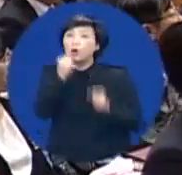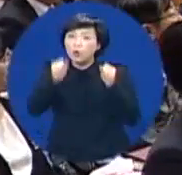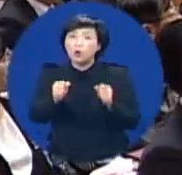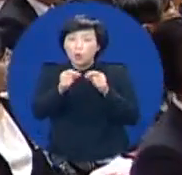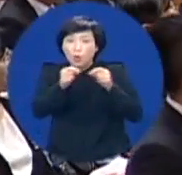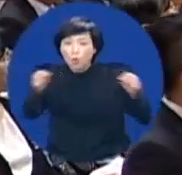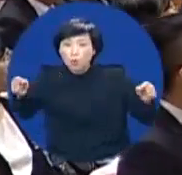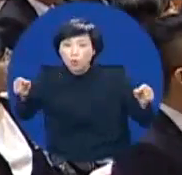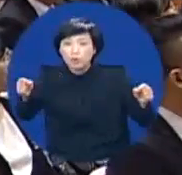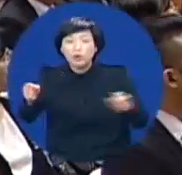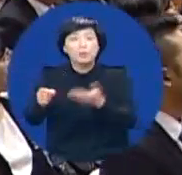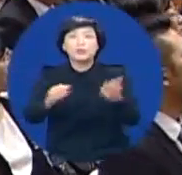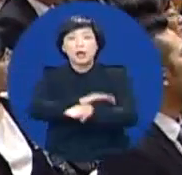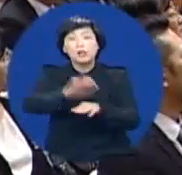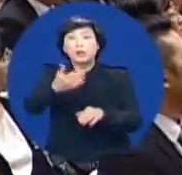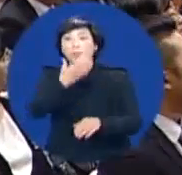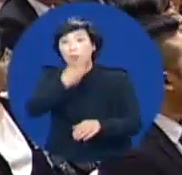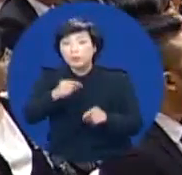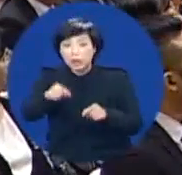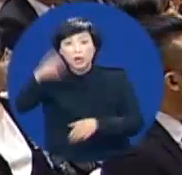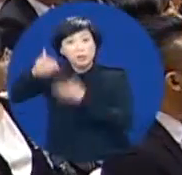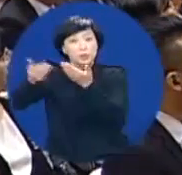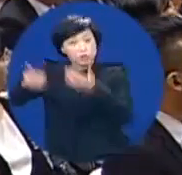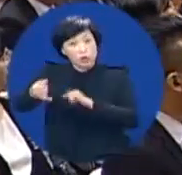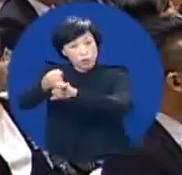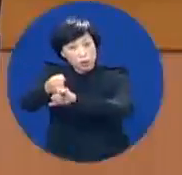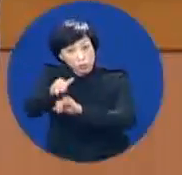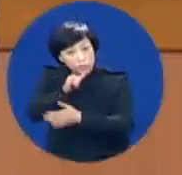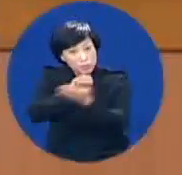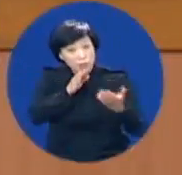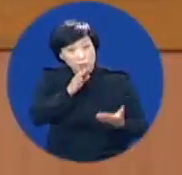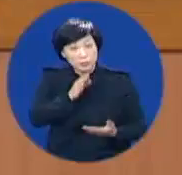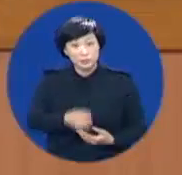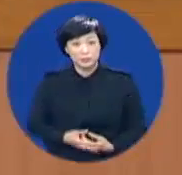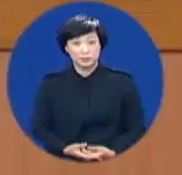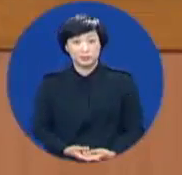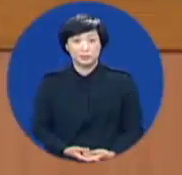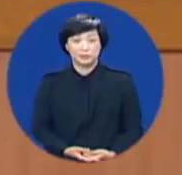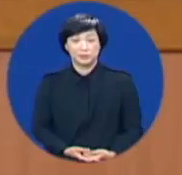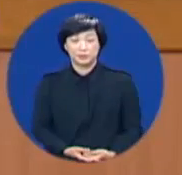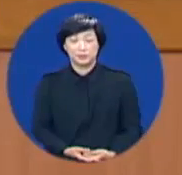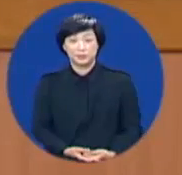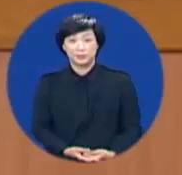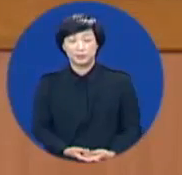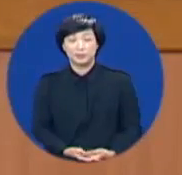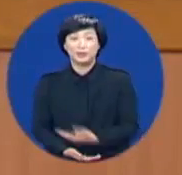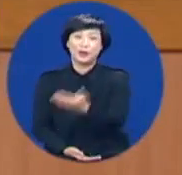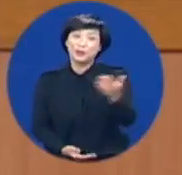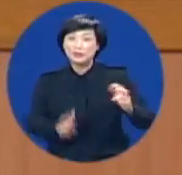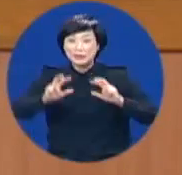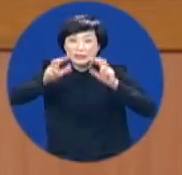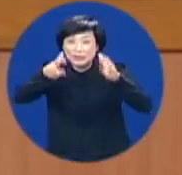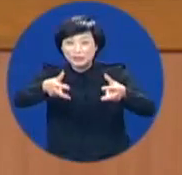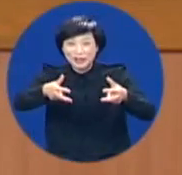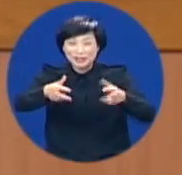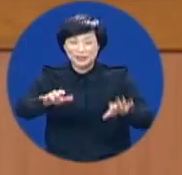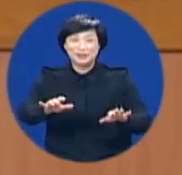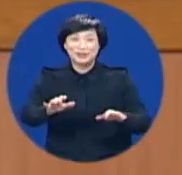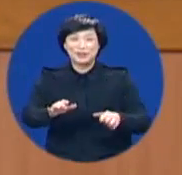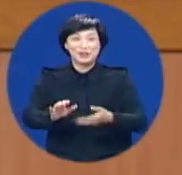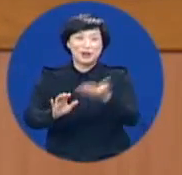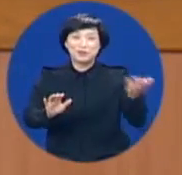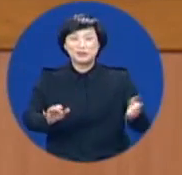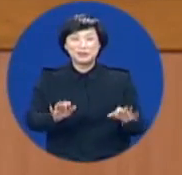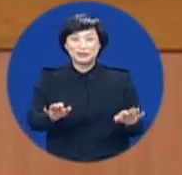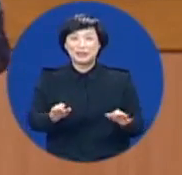장수복이 있어요. 잘 되는 복이 하나님이 주신다고 말씀하셨을 때요. 우리 지구상의 부모 공경을